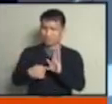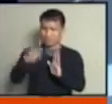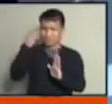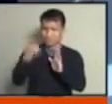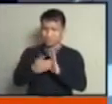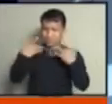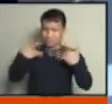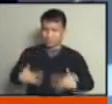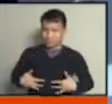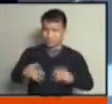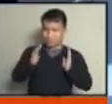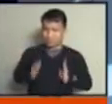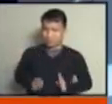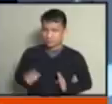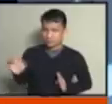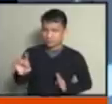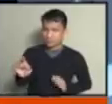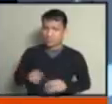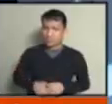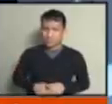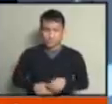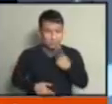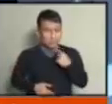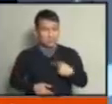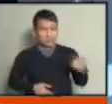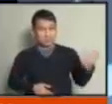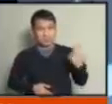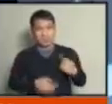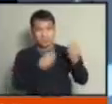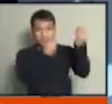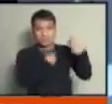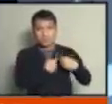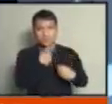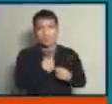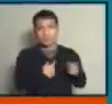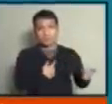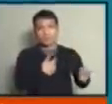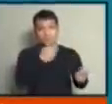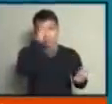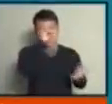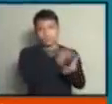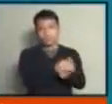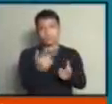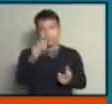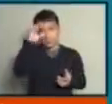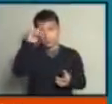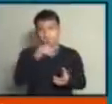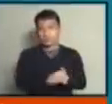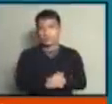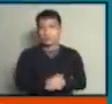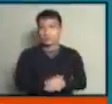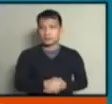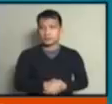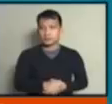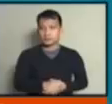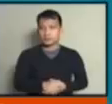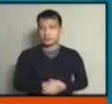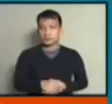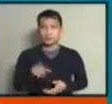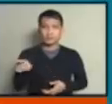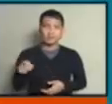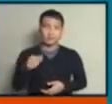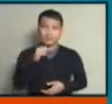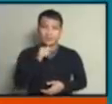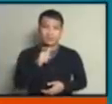malaswang litrato? Alam niyo po, sir, nalaman ko lang ho yan. May nagmalasakit po sa akin. Yung asawa mismo nung lalaki. Yung Chinese? Hindi po Chinese yan,